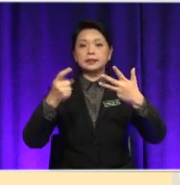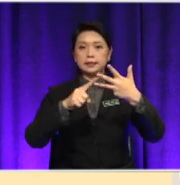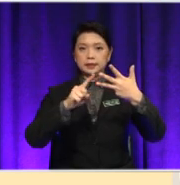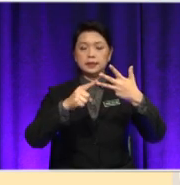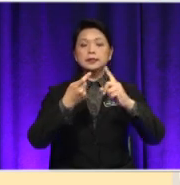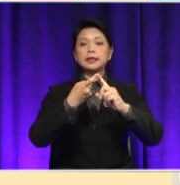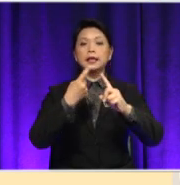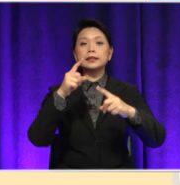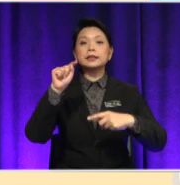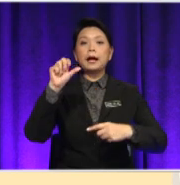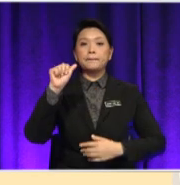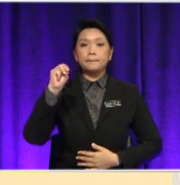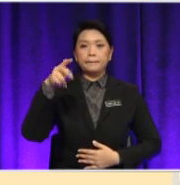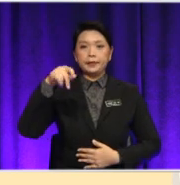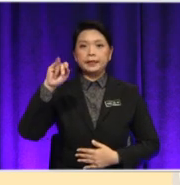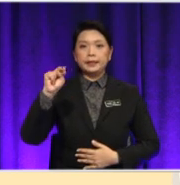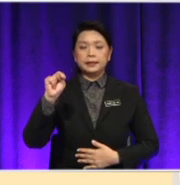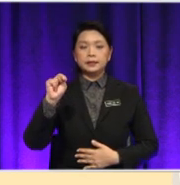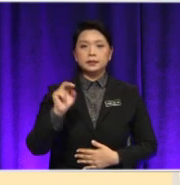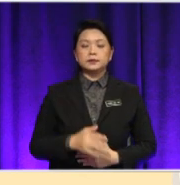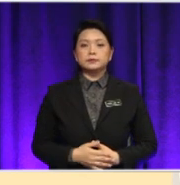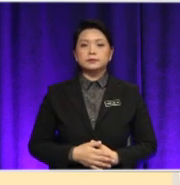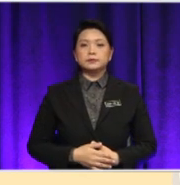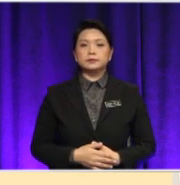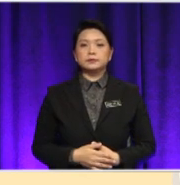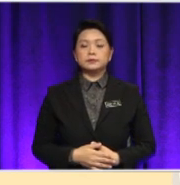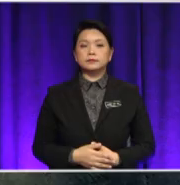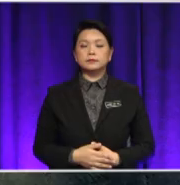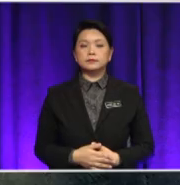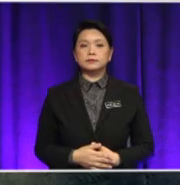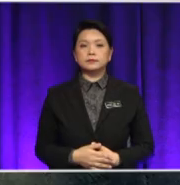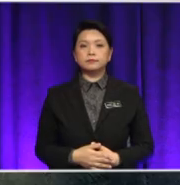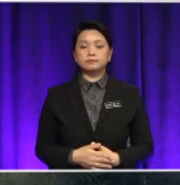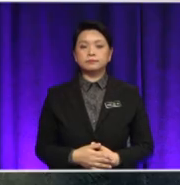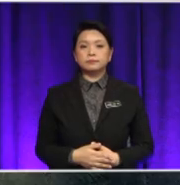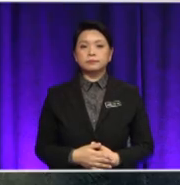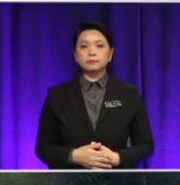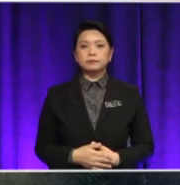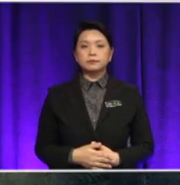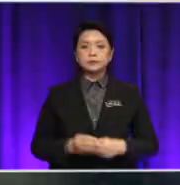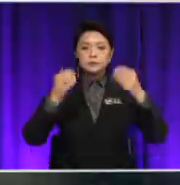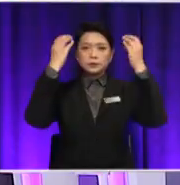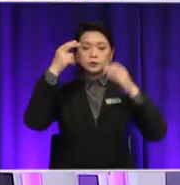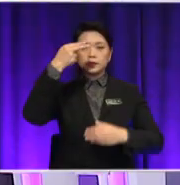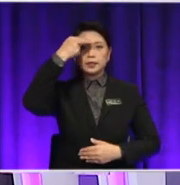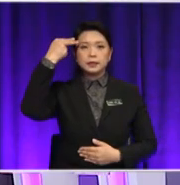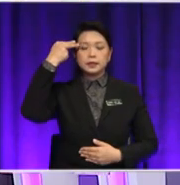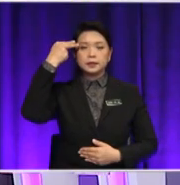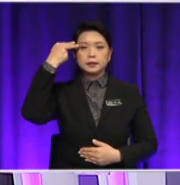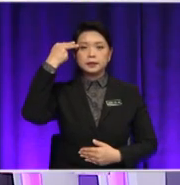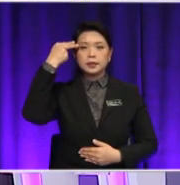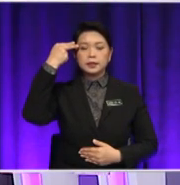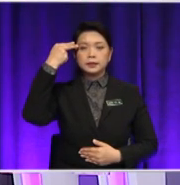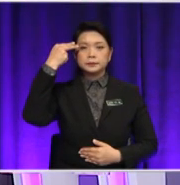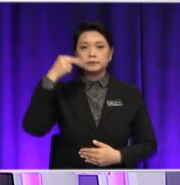Nur Husna. Baik, itulah murid-murid yang akan bersama dengan kita kali ini, cikgu-cikgu. Okey, Cikgu Hakim. Saya nak tanya sebenarnya